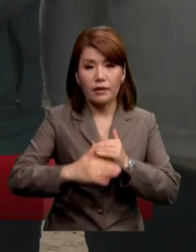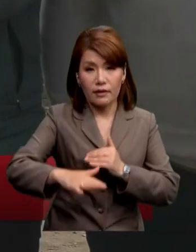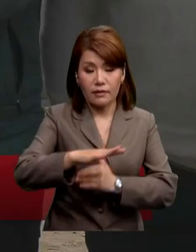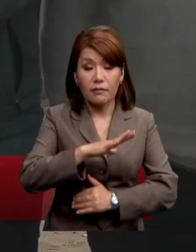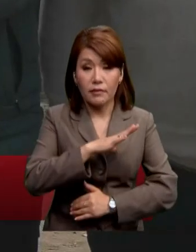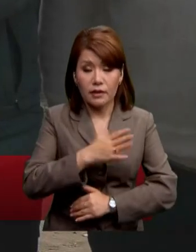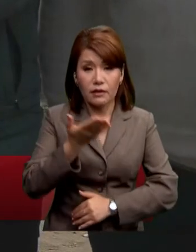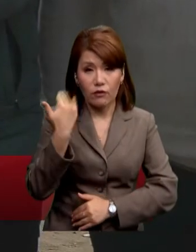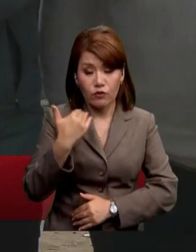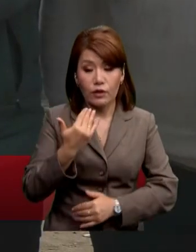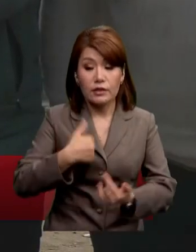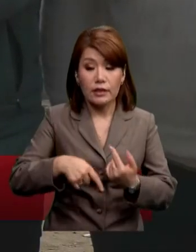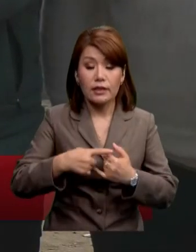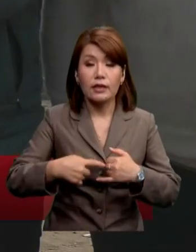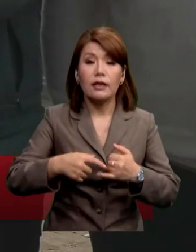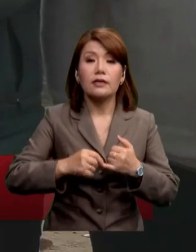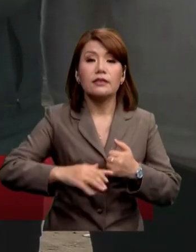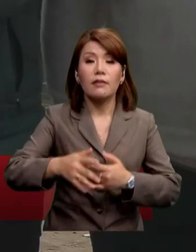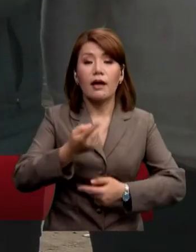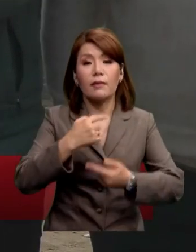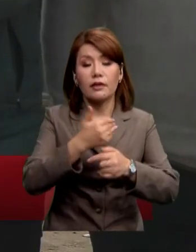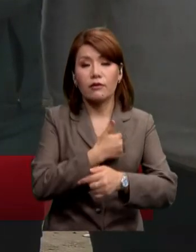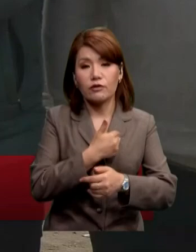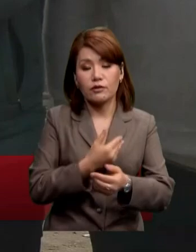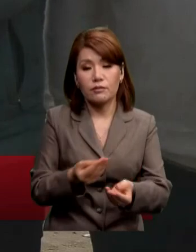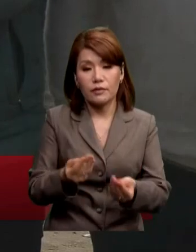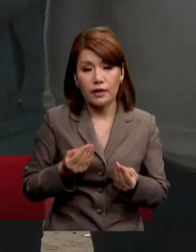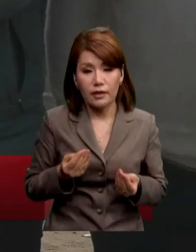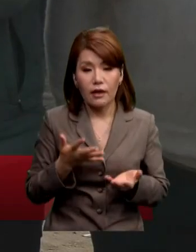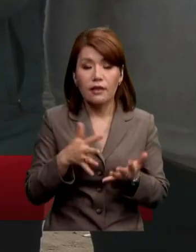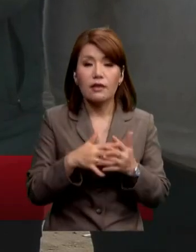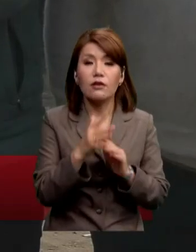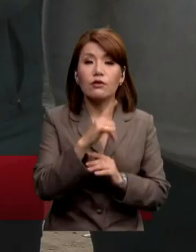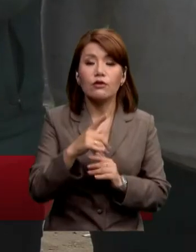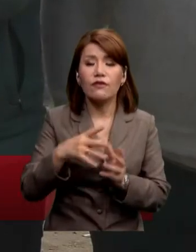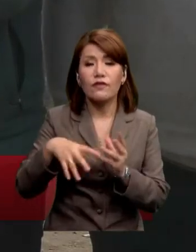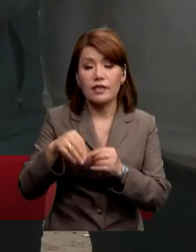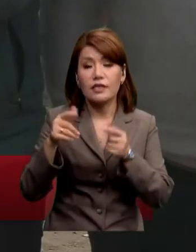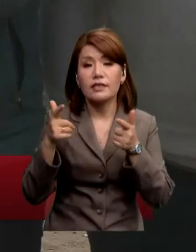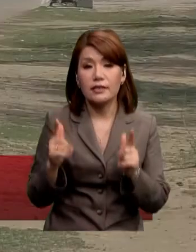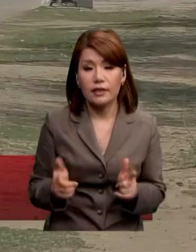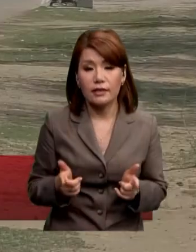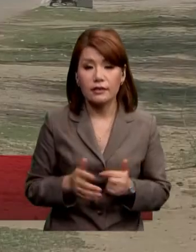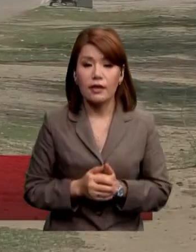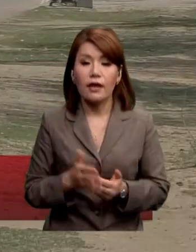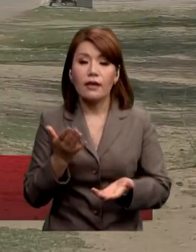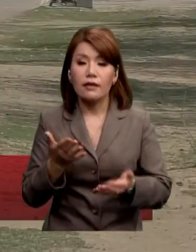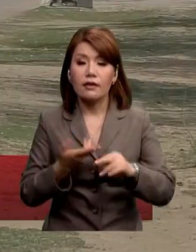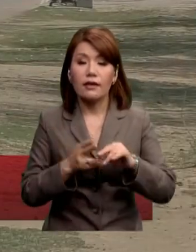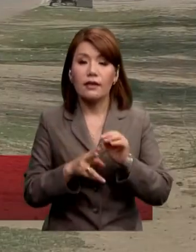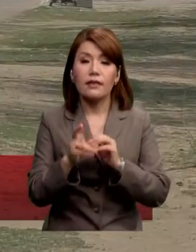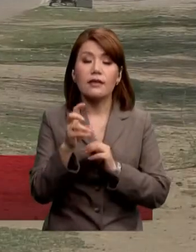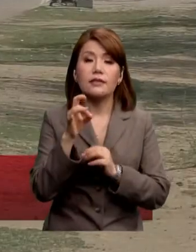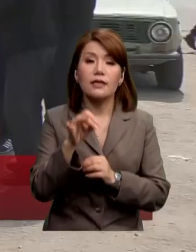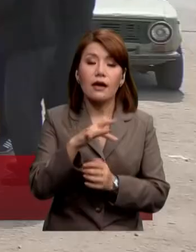бұрында. Сол жерлеріміз бізге қайтарылса екен деп ойлаймыз. Ауылдың тұрғындарының бәрі оған қосылады деп есептеймін. Кереку өңірінде және